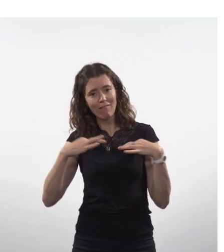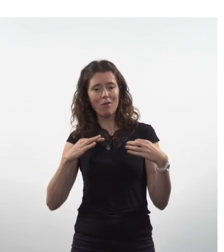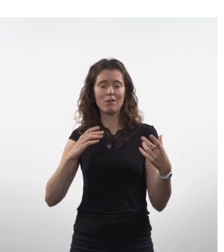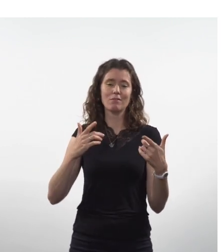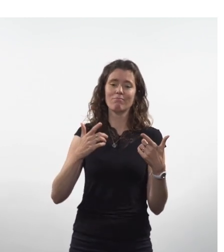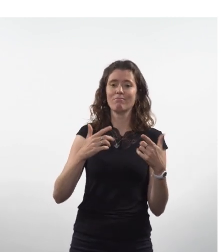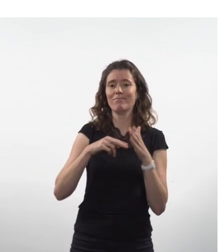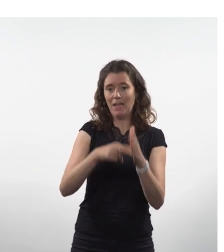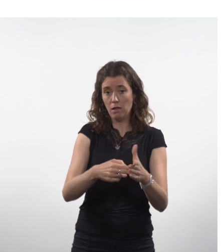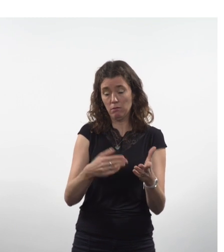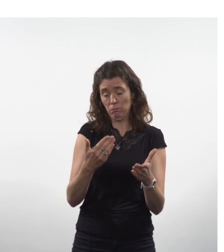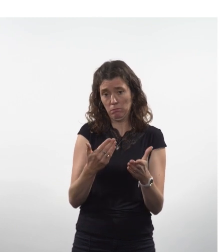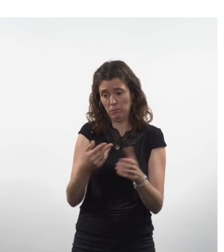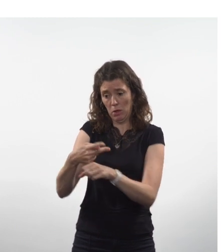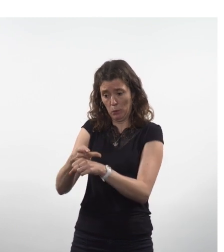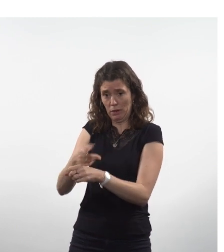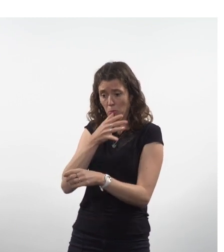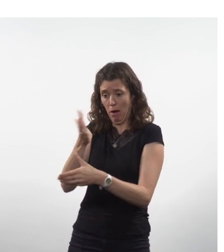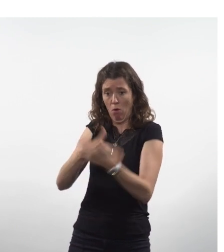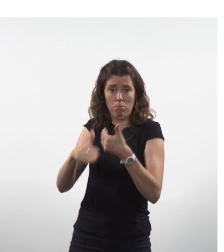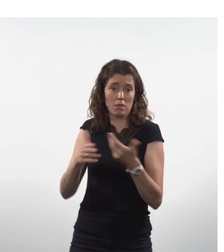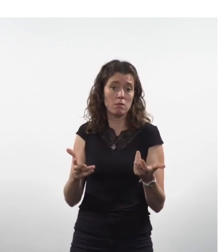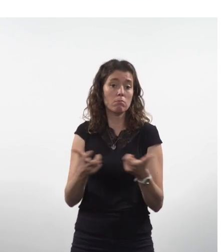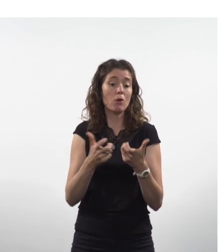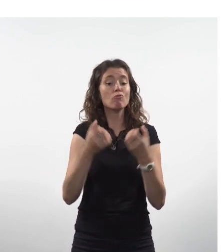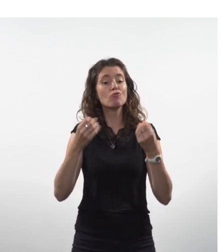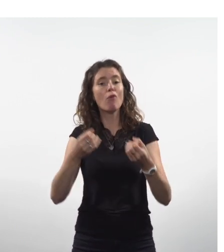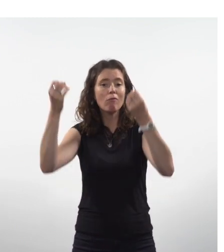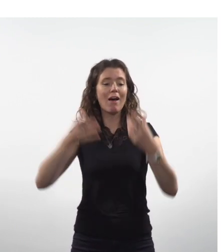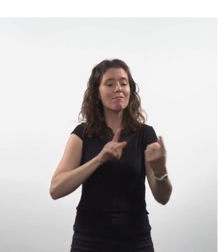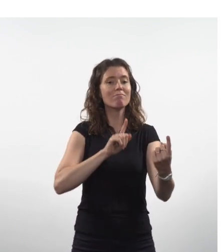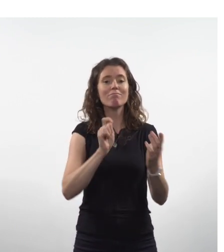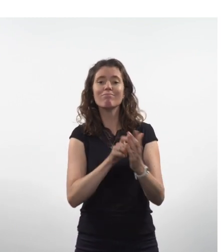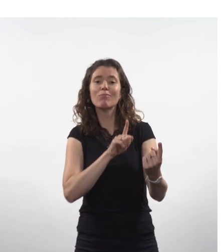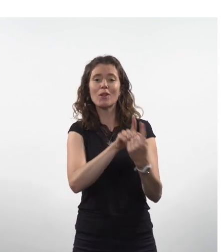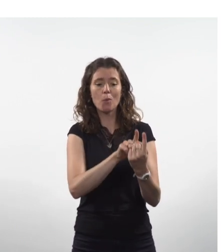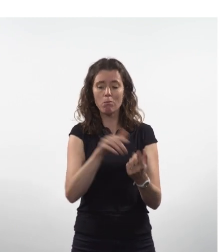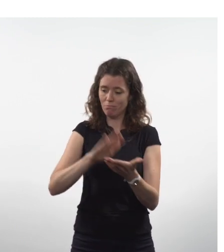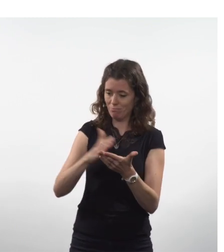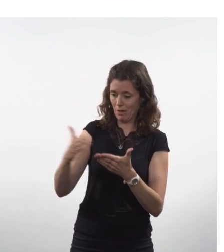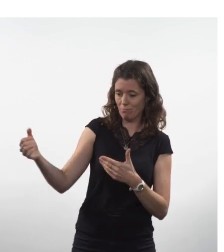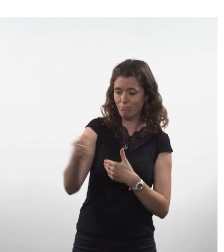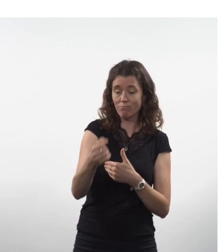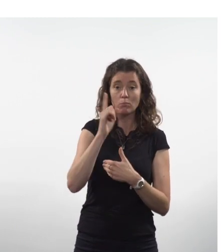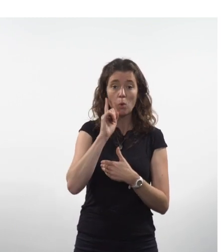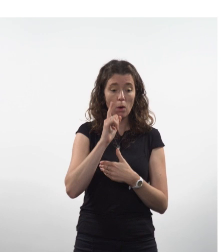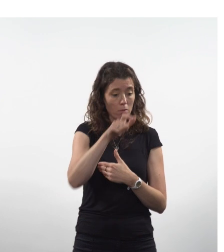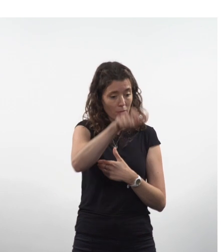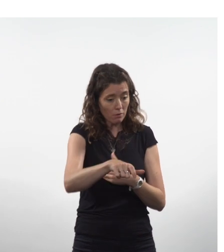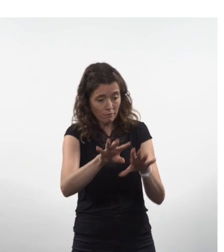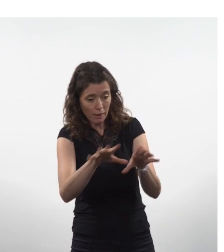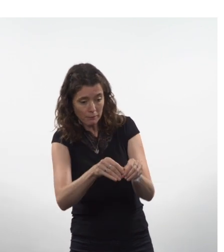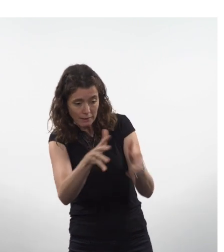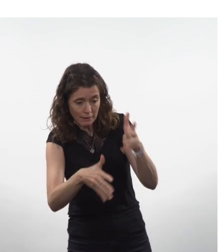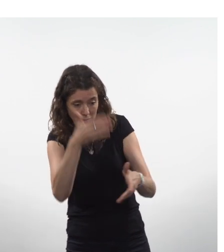outil irremplaçable. Par exemple, il arrive régulièrement dans les consultations, quand on prend un interprète, parce qu'un accompagnant ne parle pas la langue des